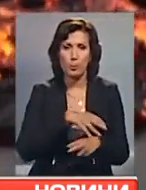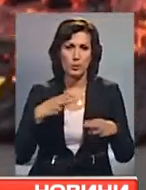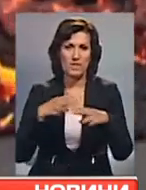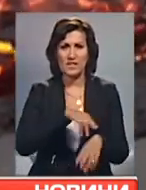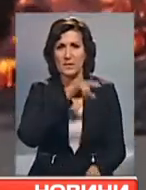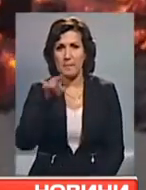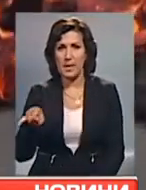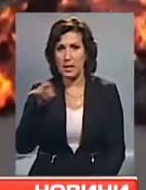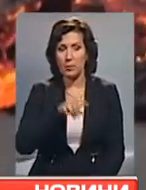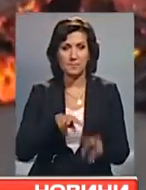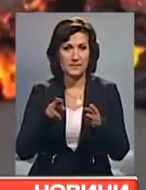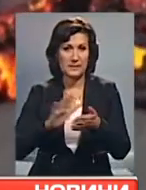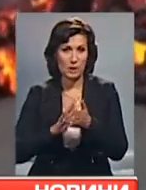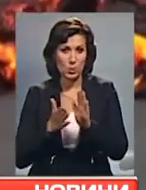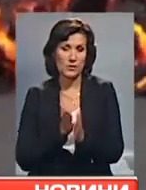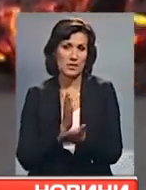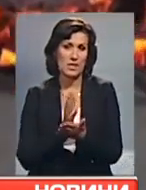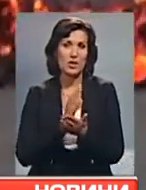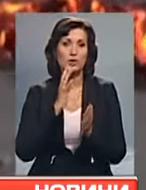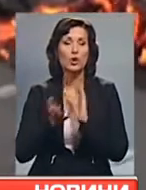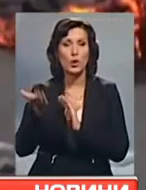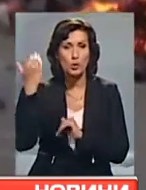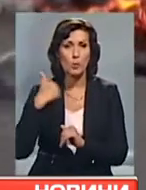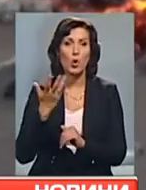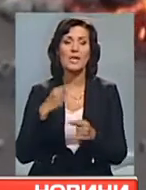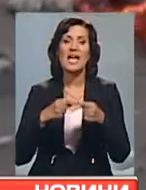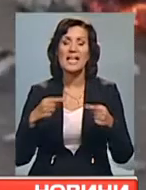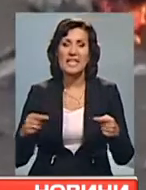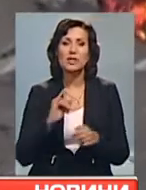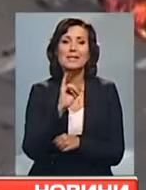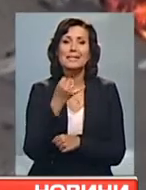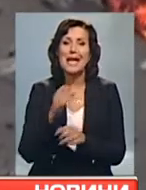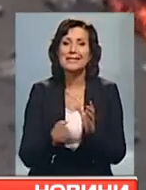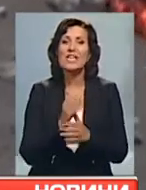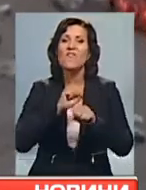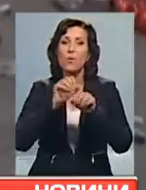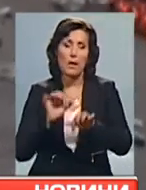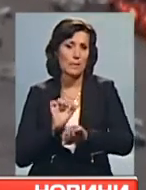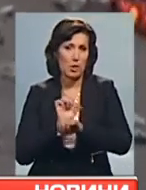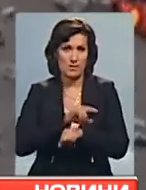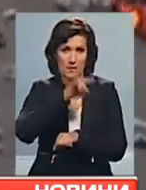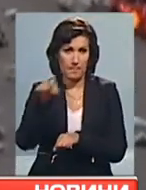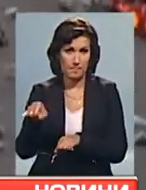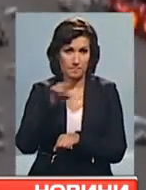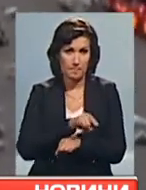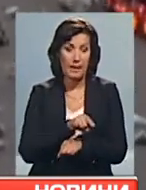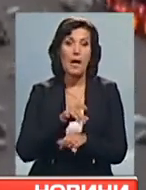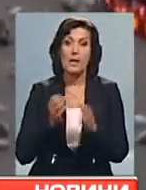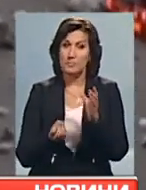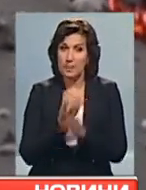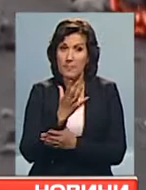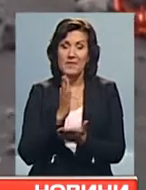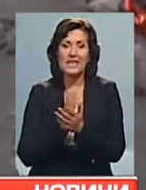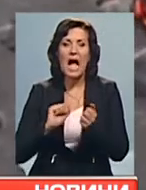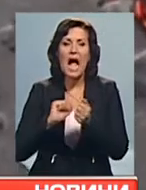завадить перельотам. Схоже, ситуація склалася 4 роки тому, коли інший ісландський вулкан паралізував повітряний рух. Бандербунга залягає